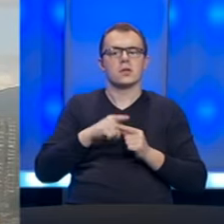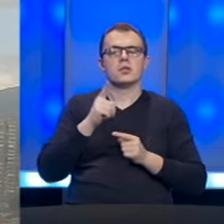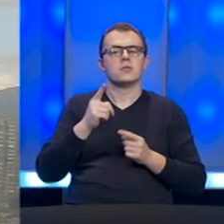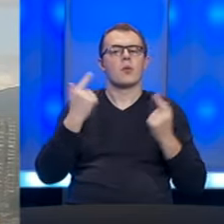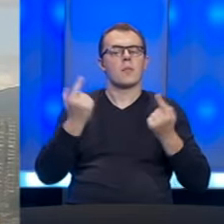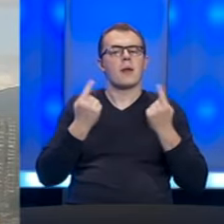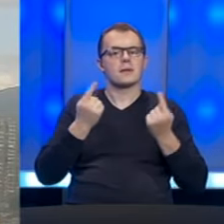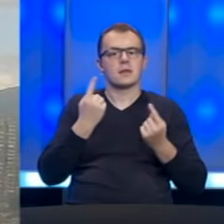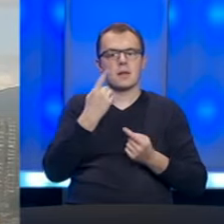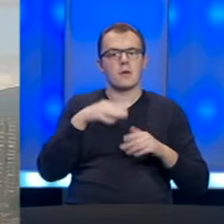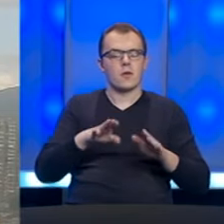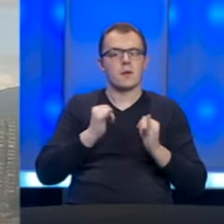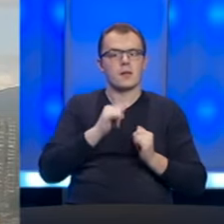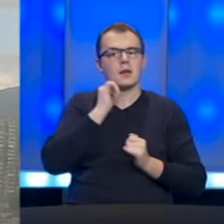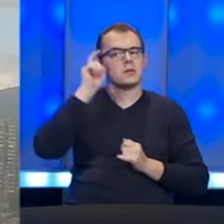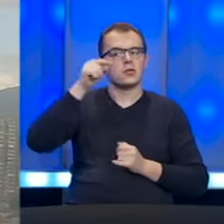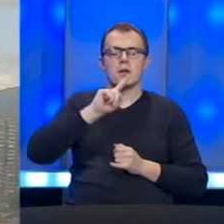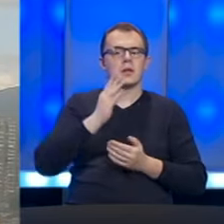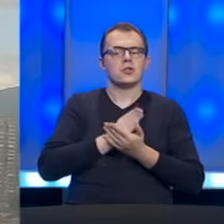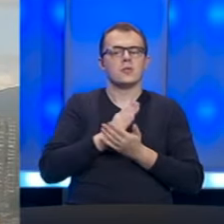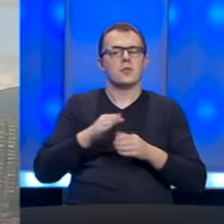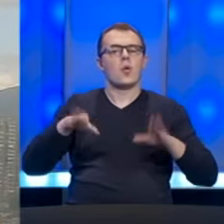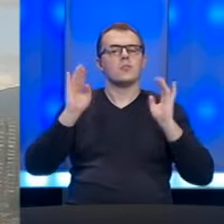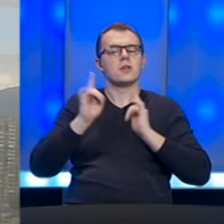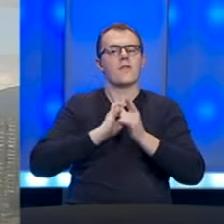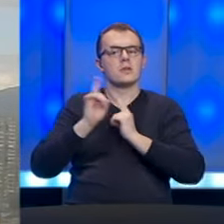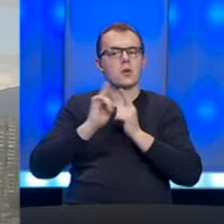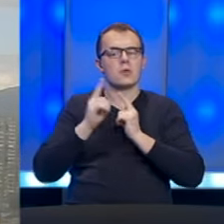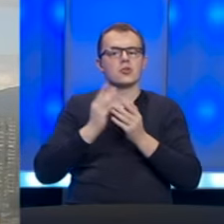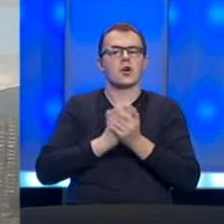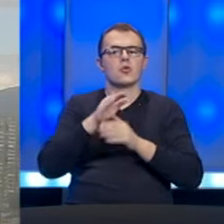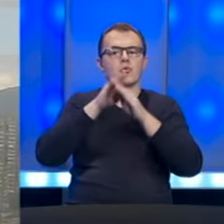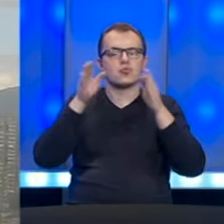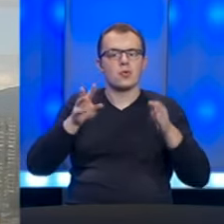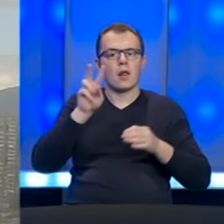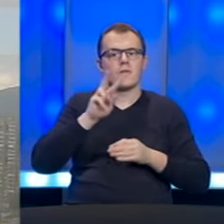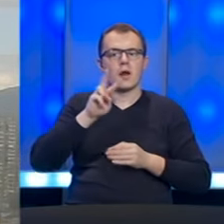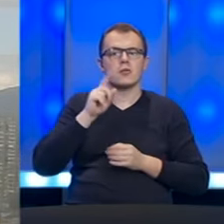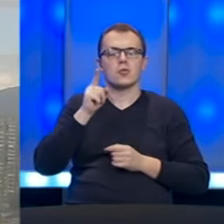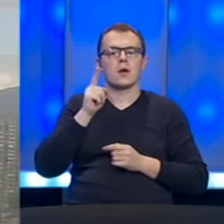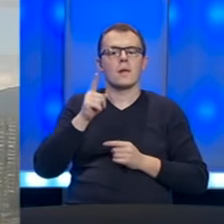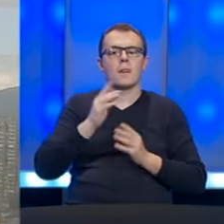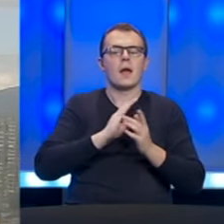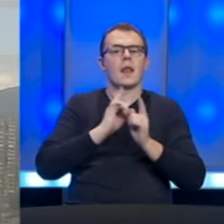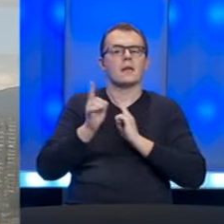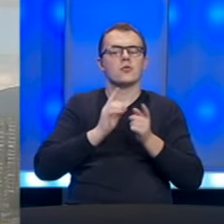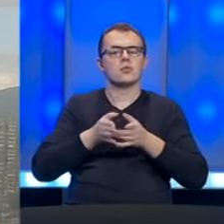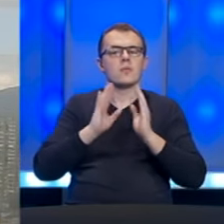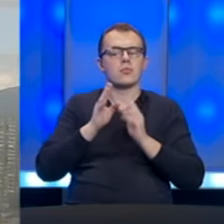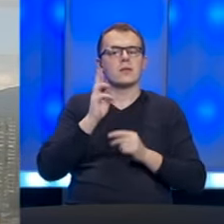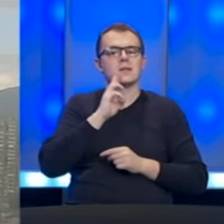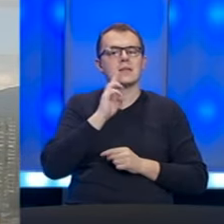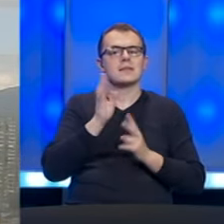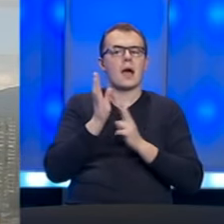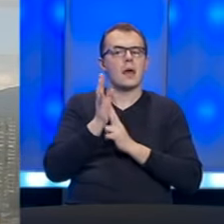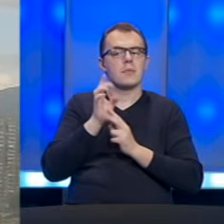praznika 1. maja danas i sutra neće biti obustava saobraćaja kroz tunel Vranduk na dionici puta Zenica-Nemila.